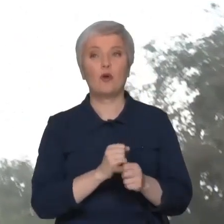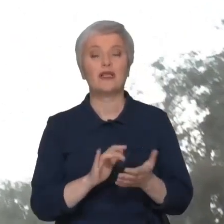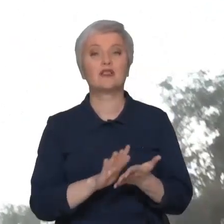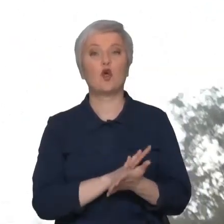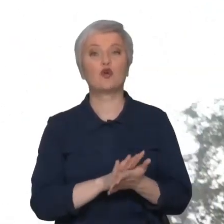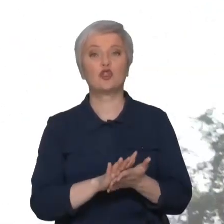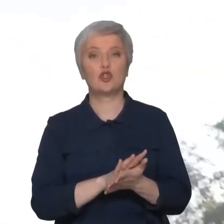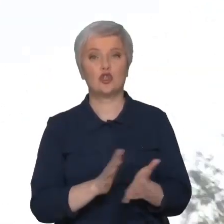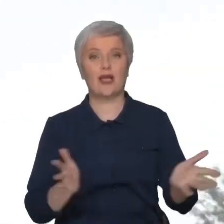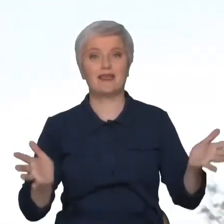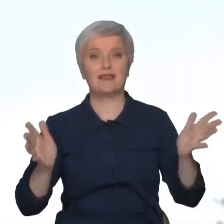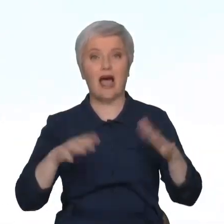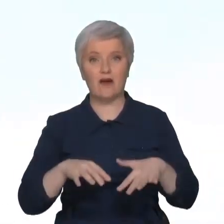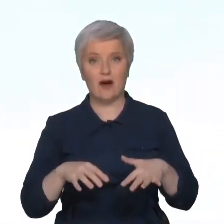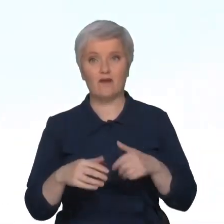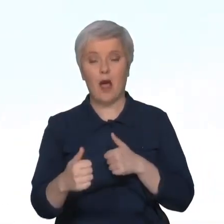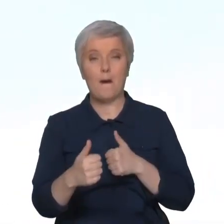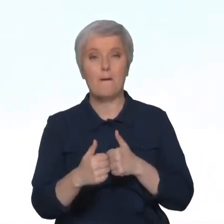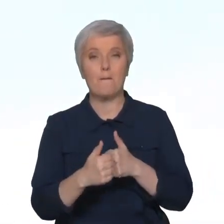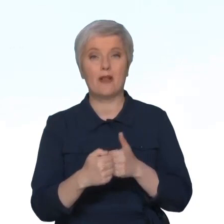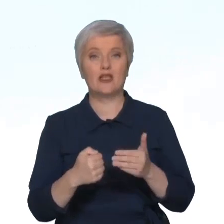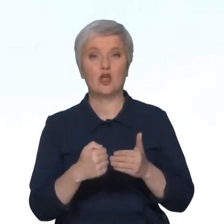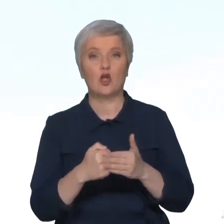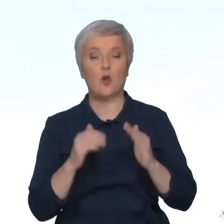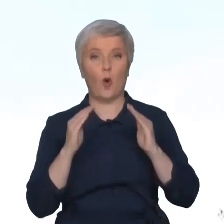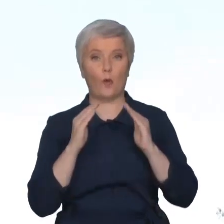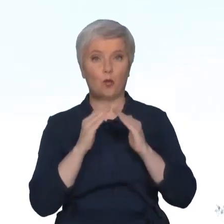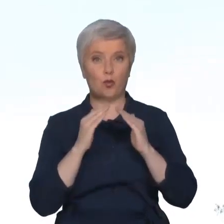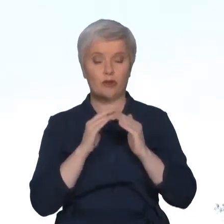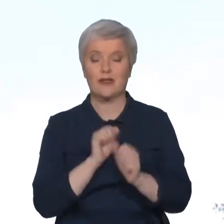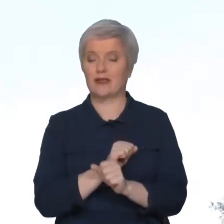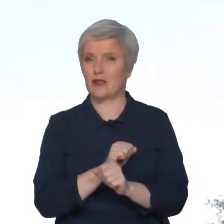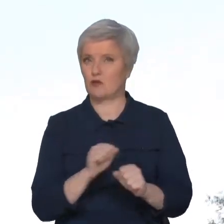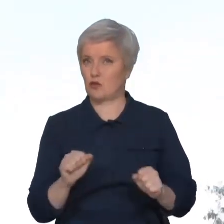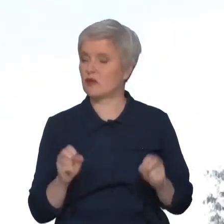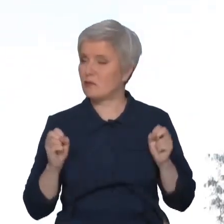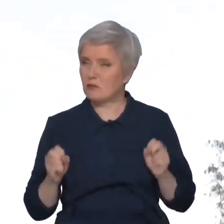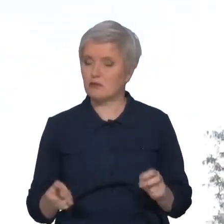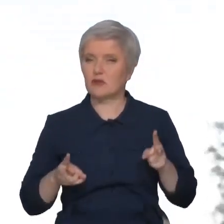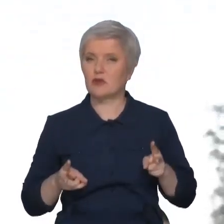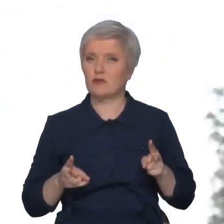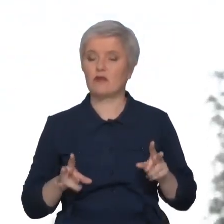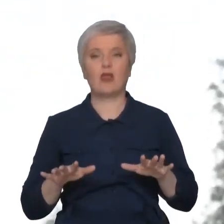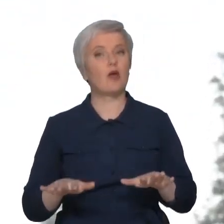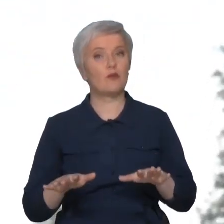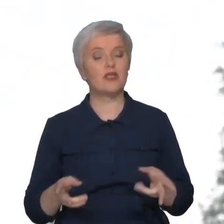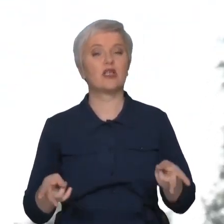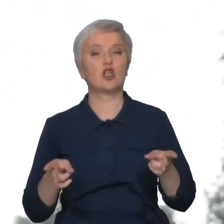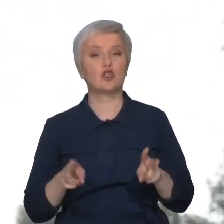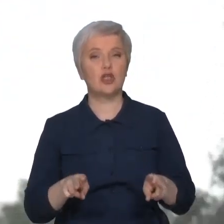розчищення завалів. Ближче підійти до будівлі з питань безпеки не можна. На місці залишаються